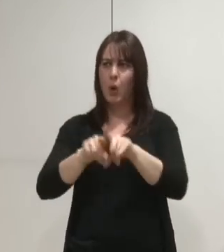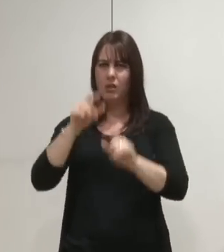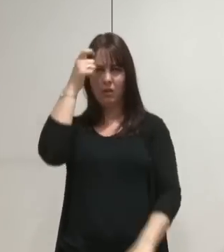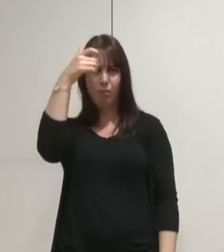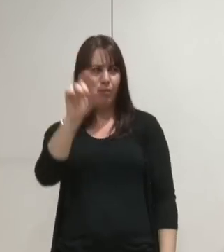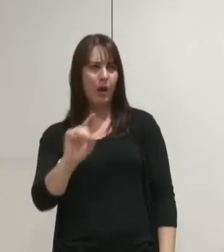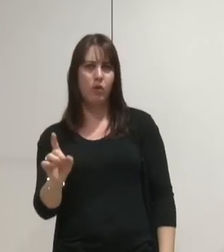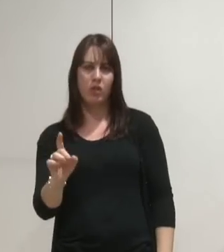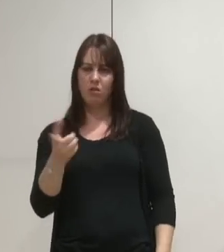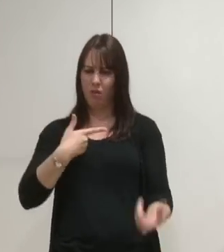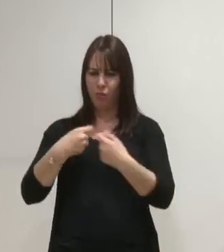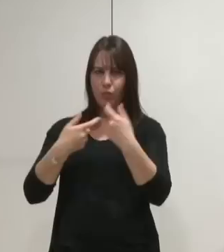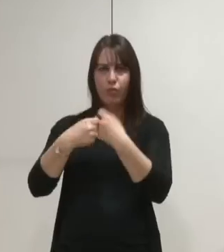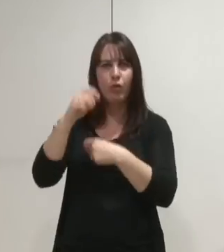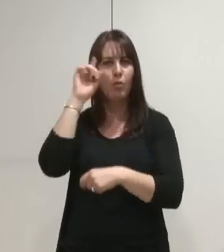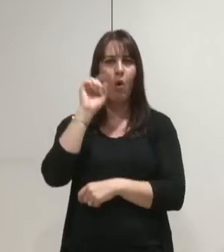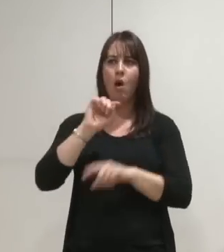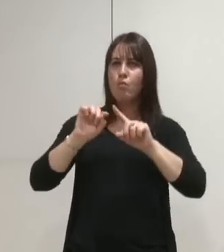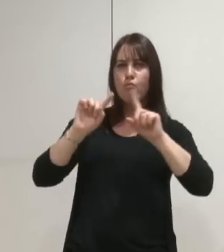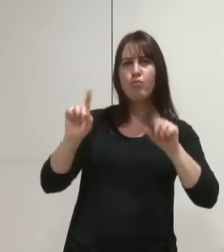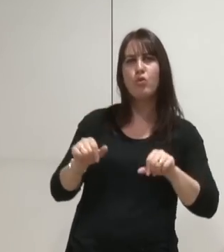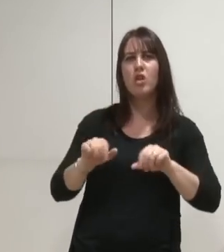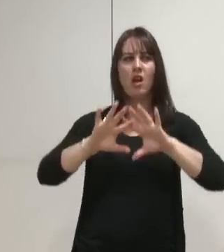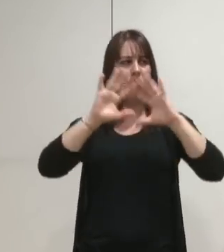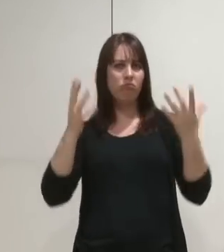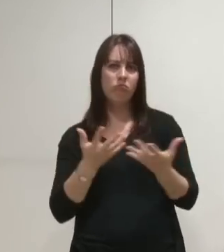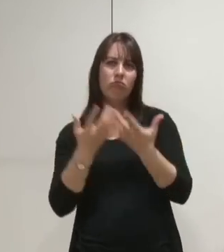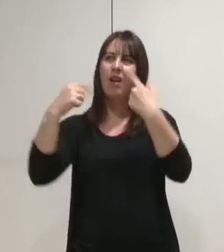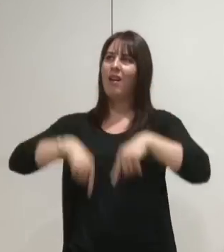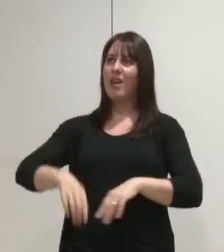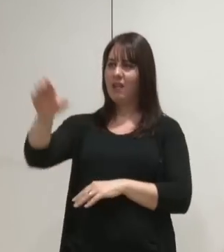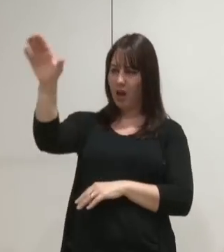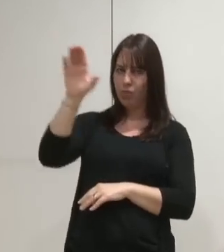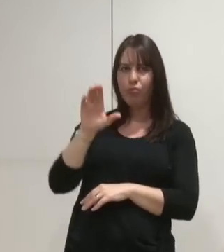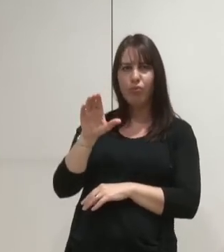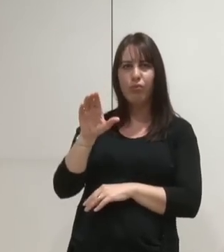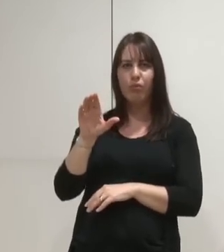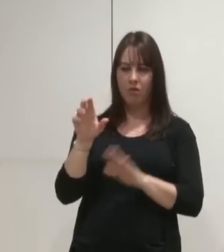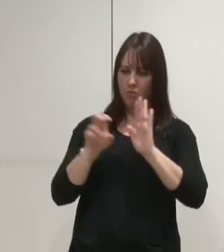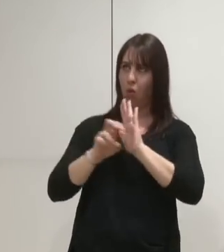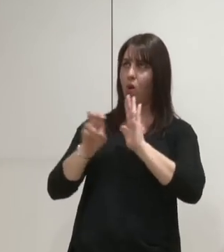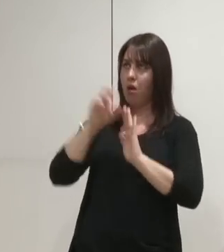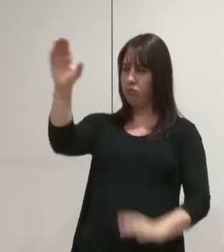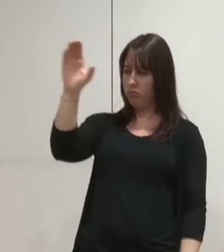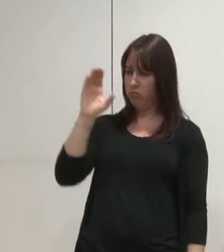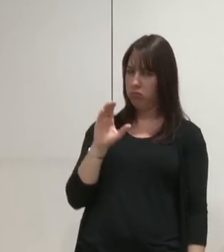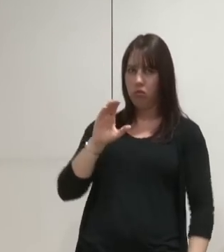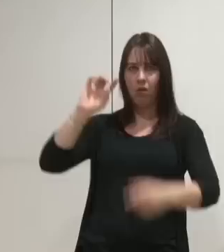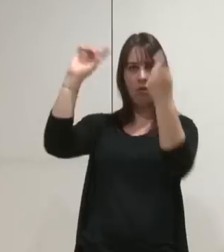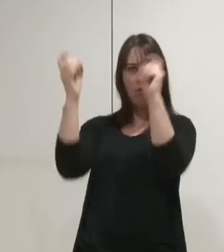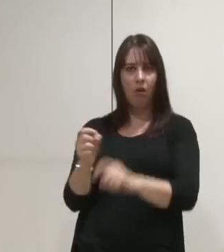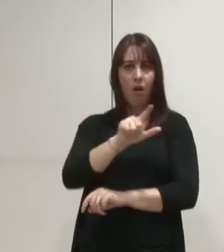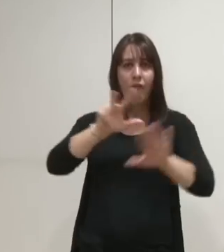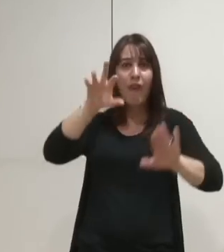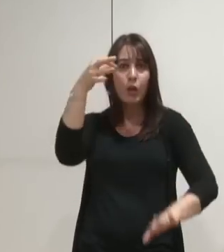les moyens financiers globaux mis par l'État sur la ville de Grenoble sont en baisse de 28